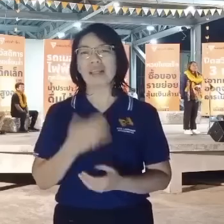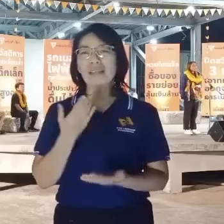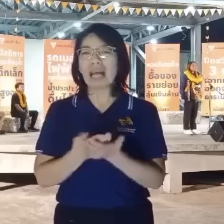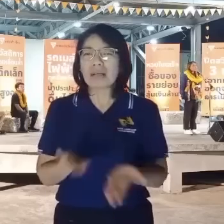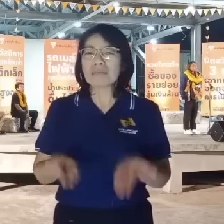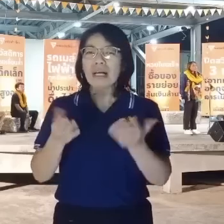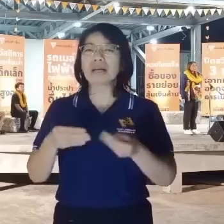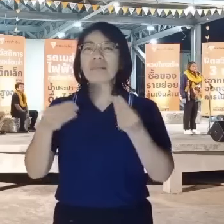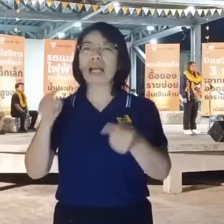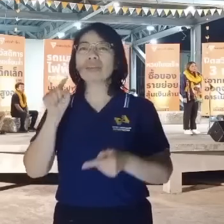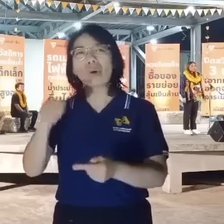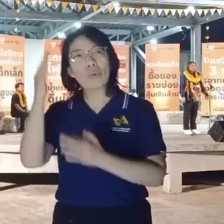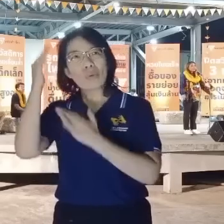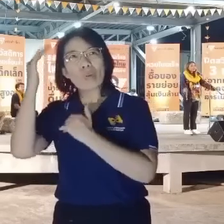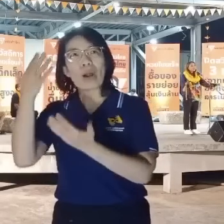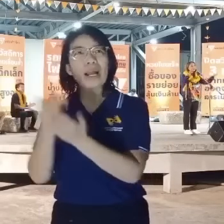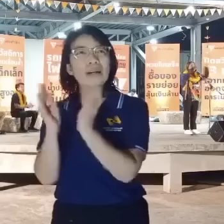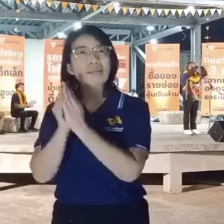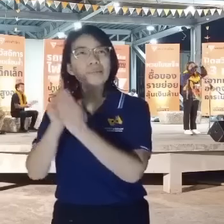ไป